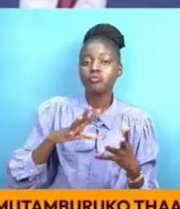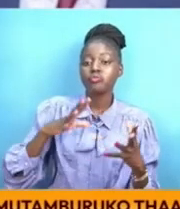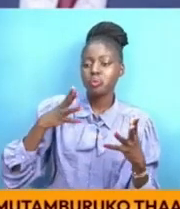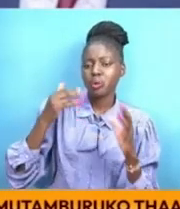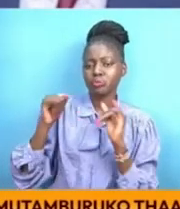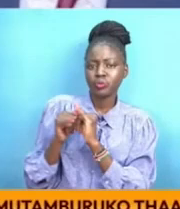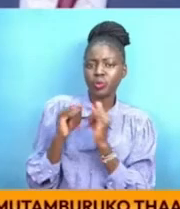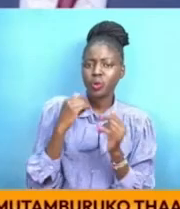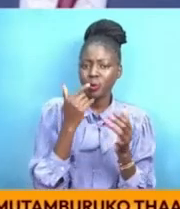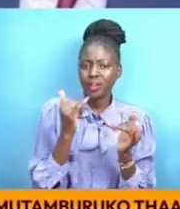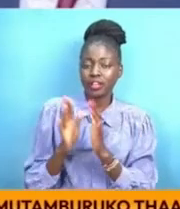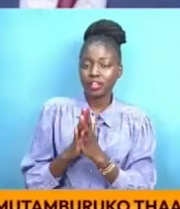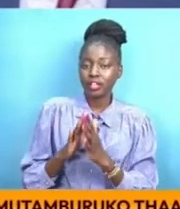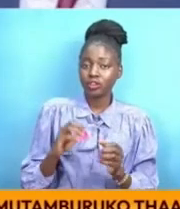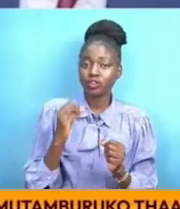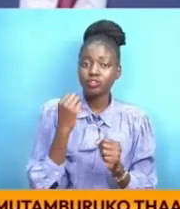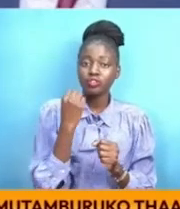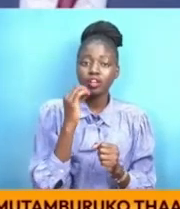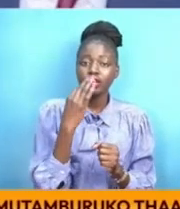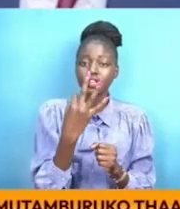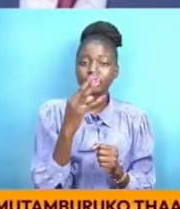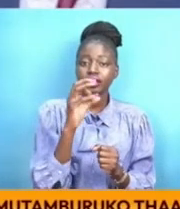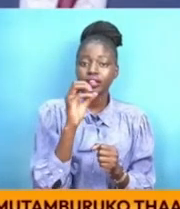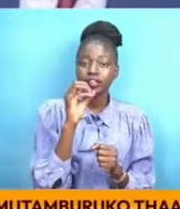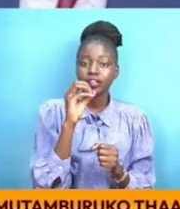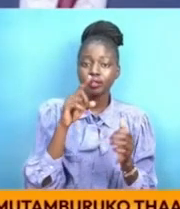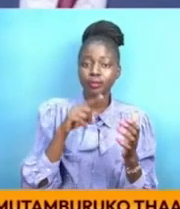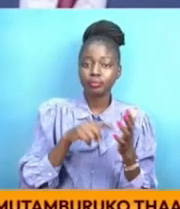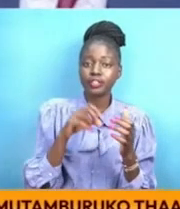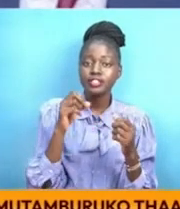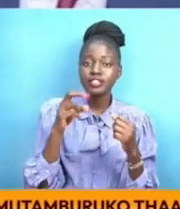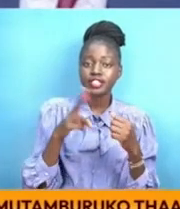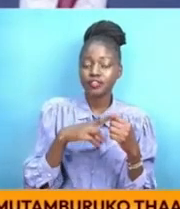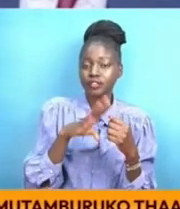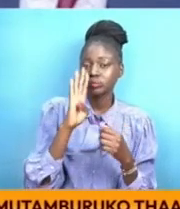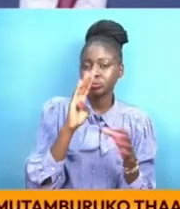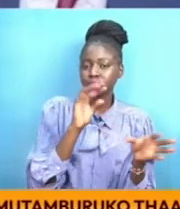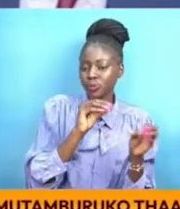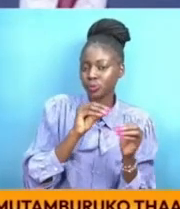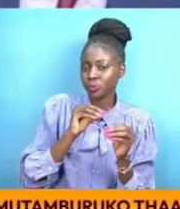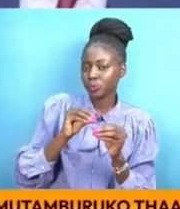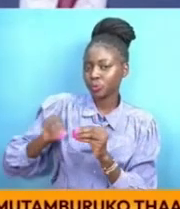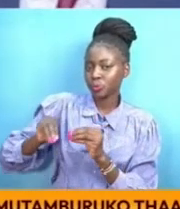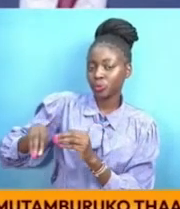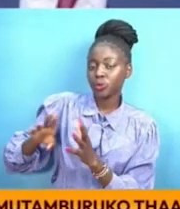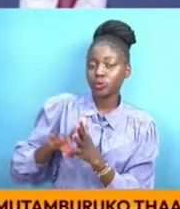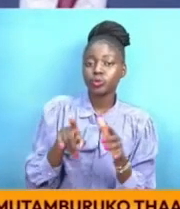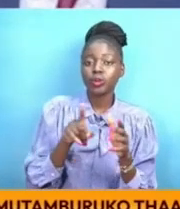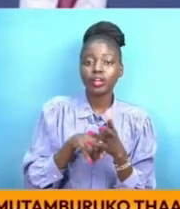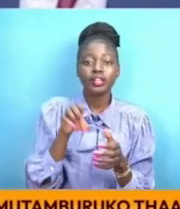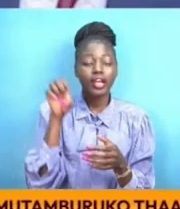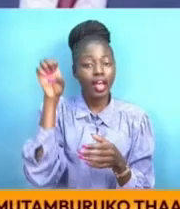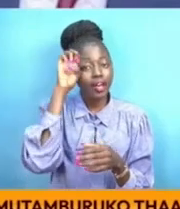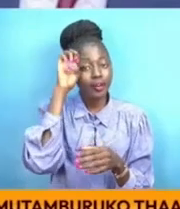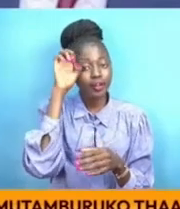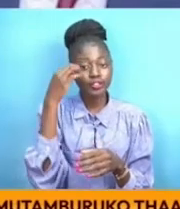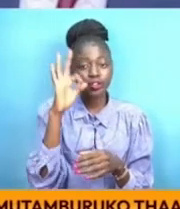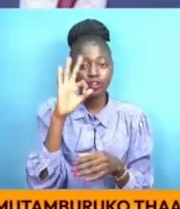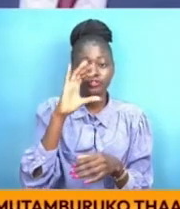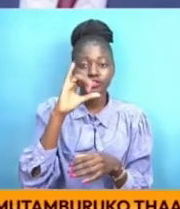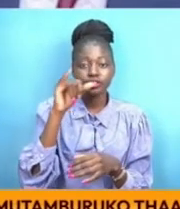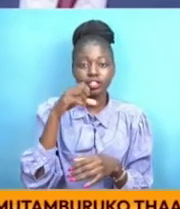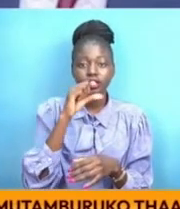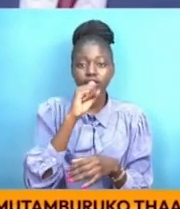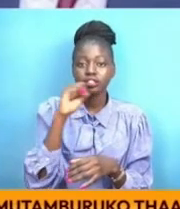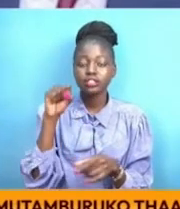nacio shilingi bilioni 30.7 ikiigwo keheri kurugamirira mathomo ma JSS na shilingi